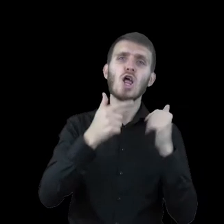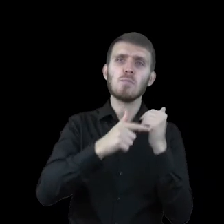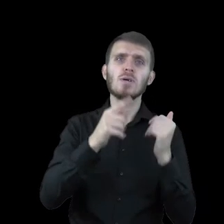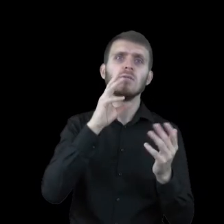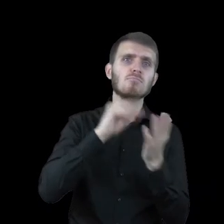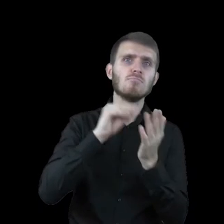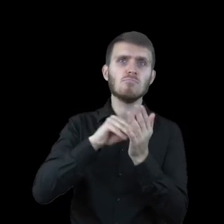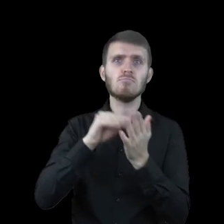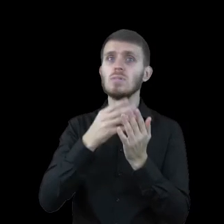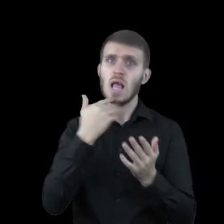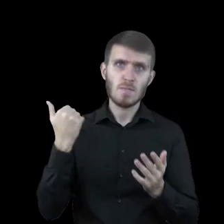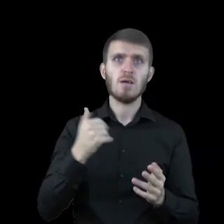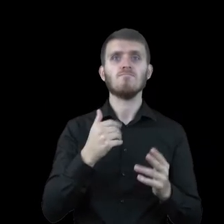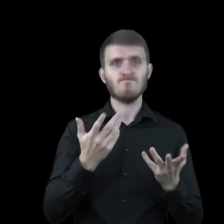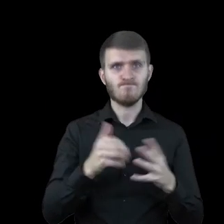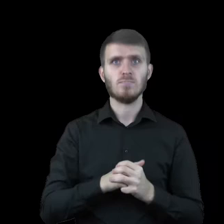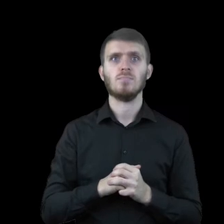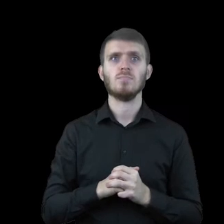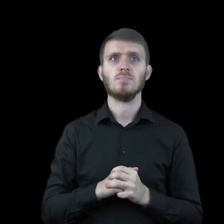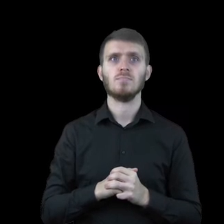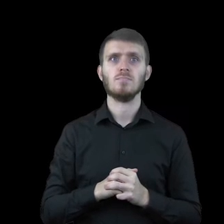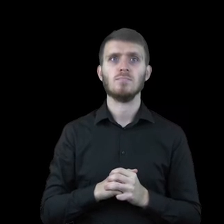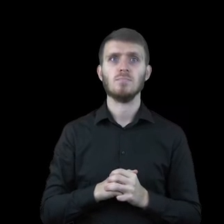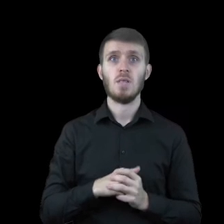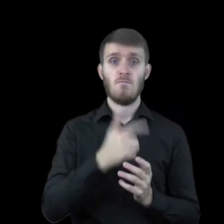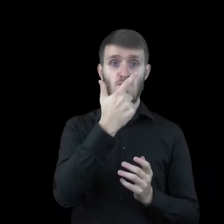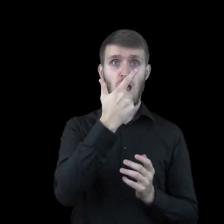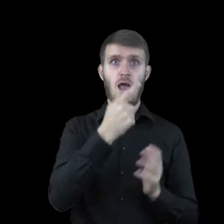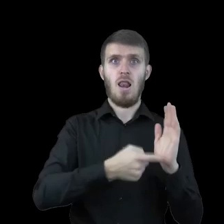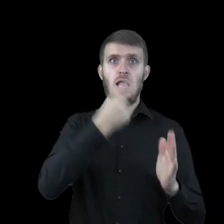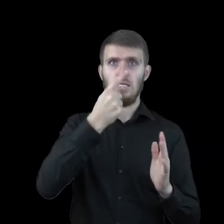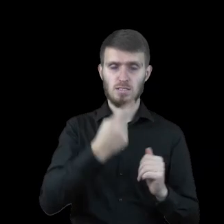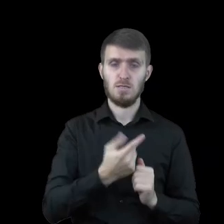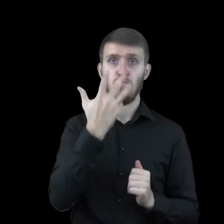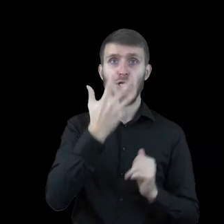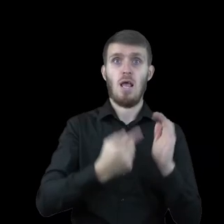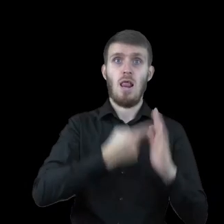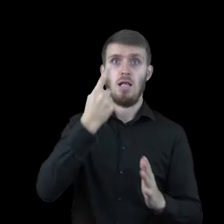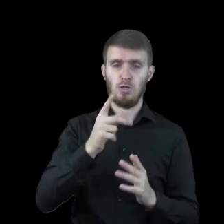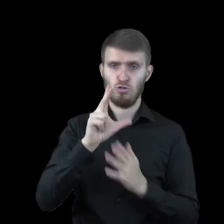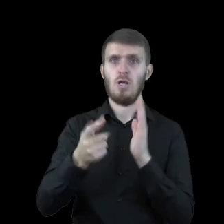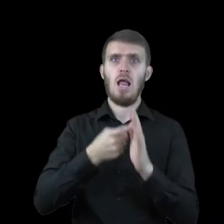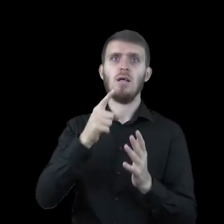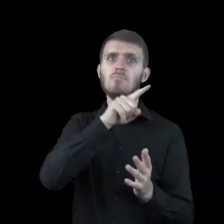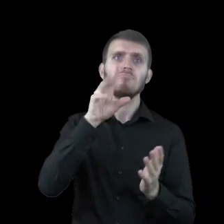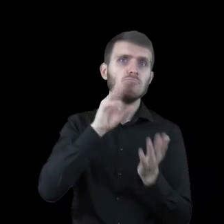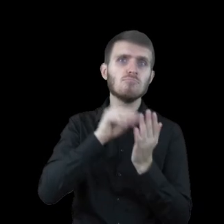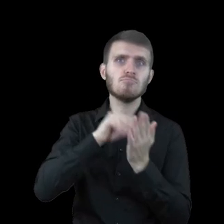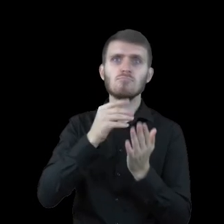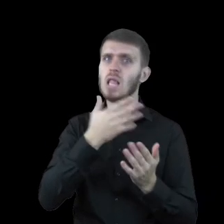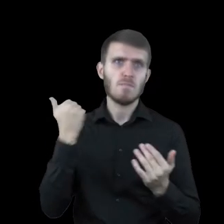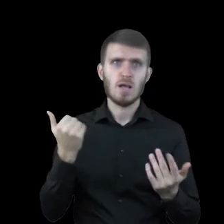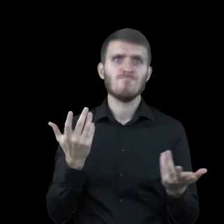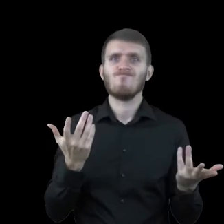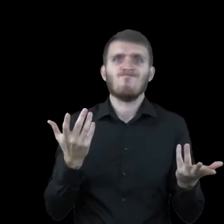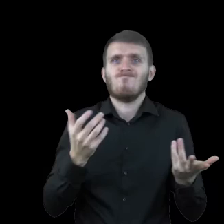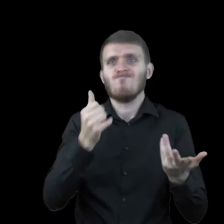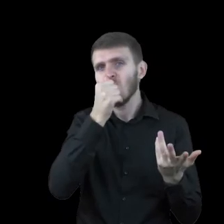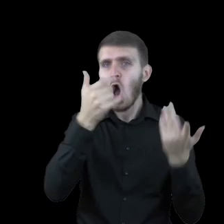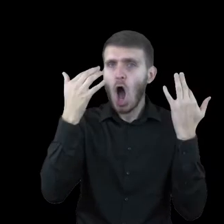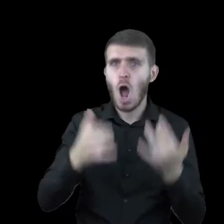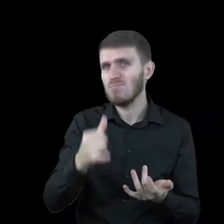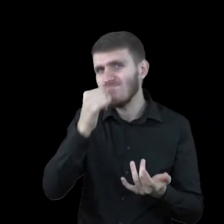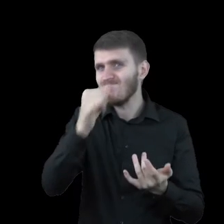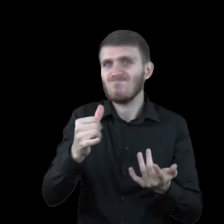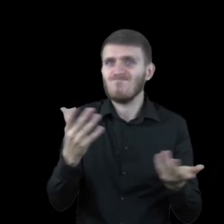Nie jest parzysty, tak? Nie występuje parzyście. 2 występuje raz, tak samo 5 i 13. Czyli tutaj nic nie da się z tym